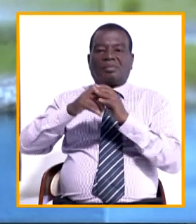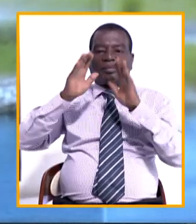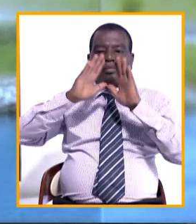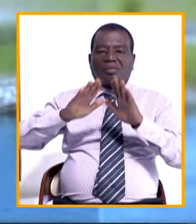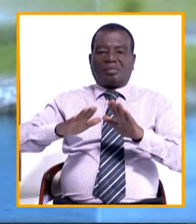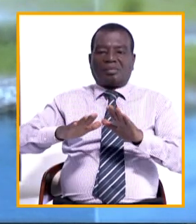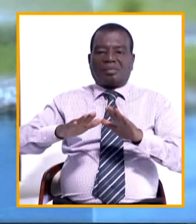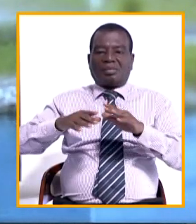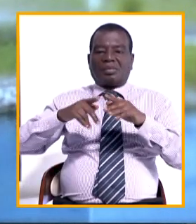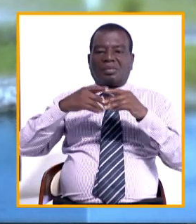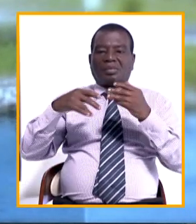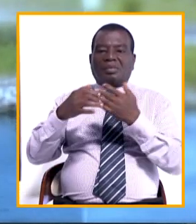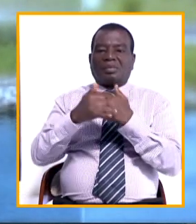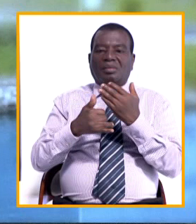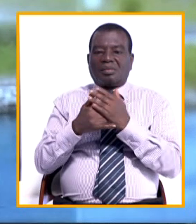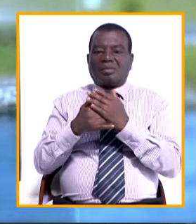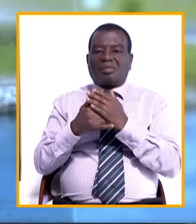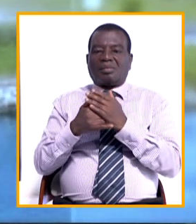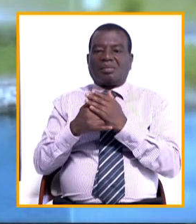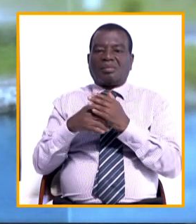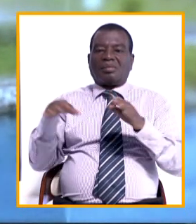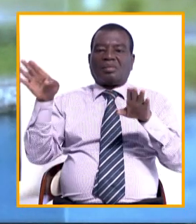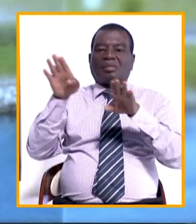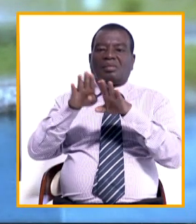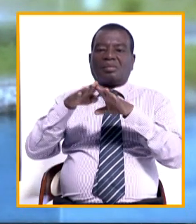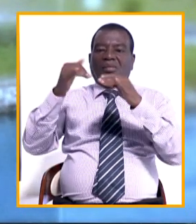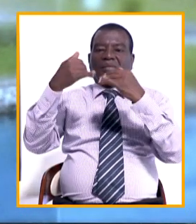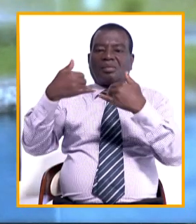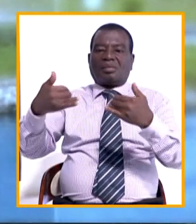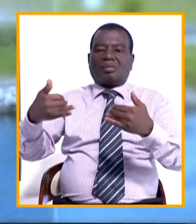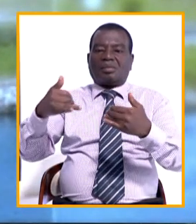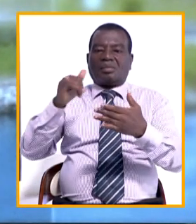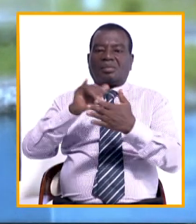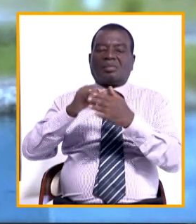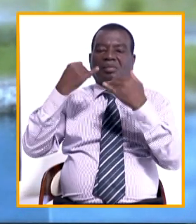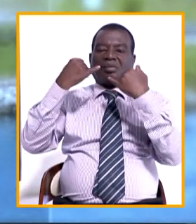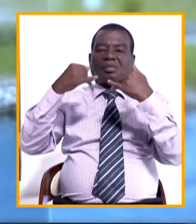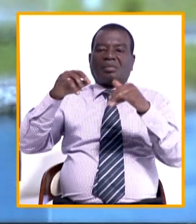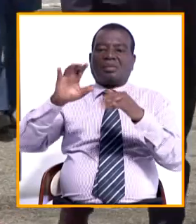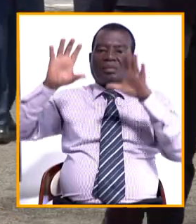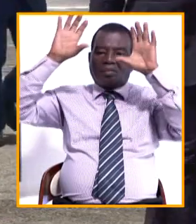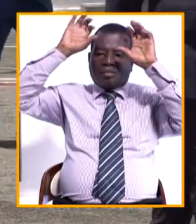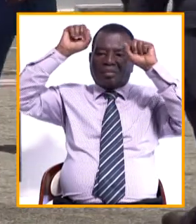on serait au pays des merveilles. On va refermer ce journal par cette information. Le